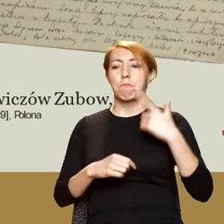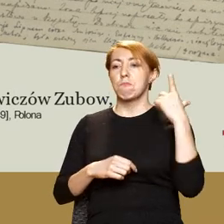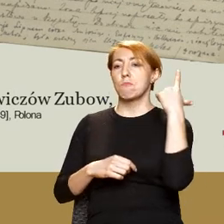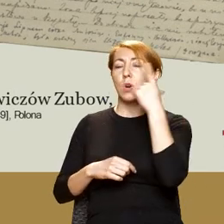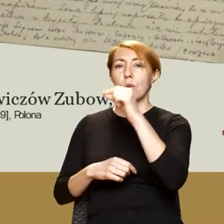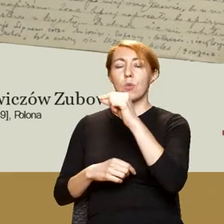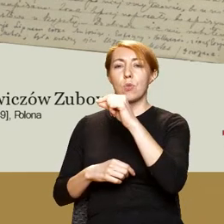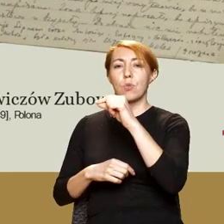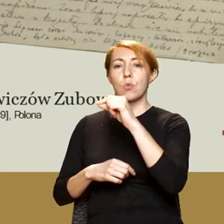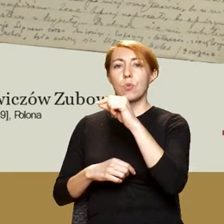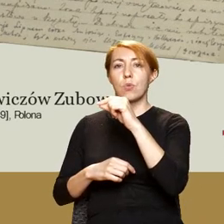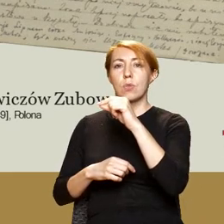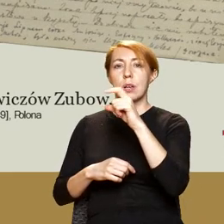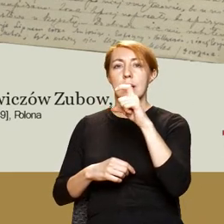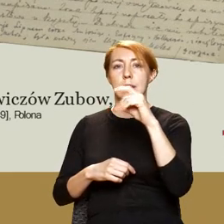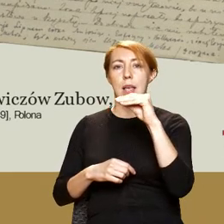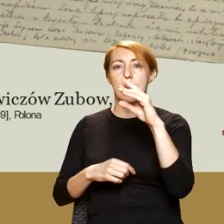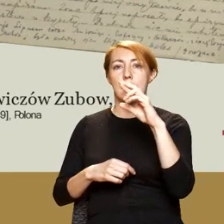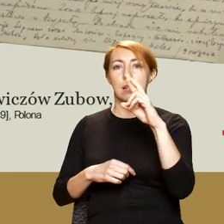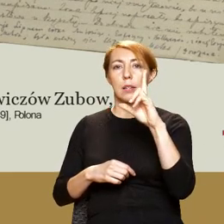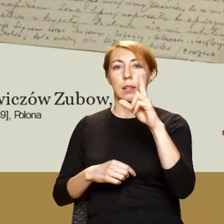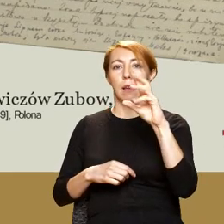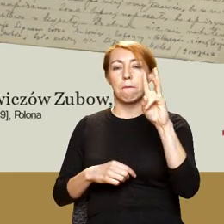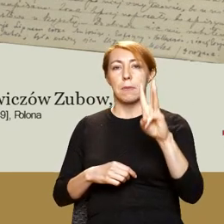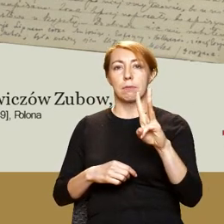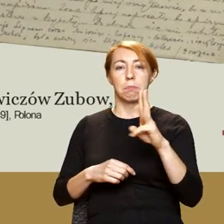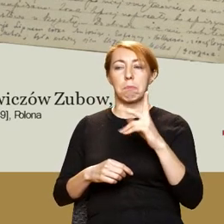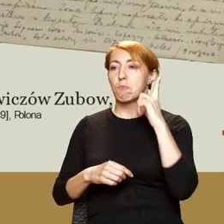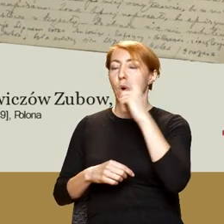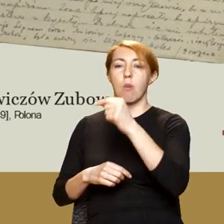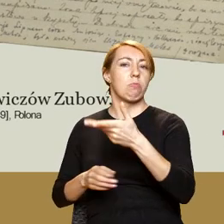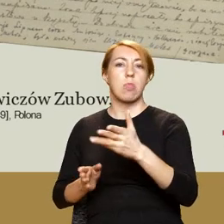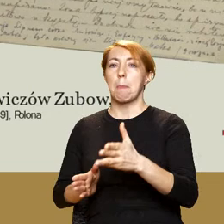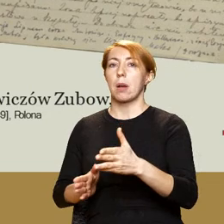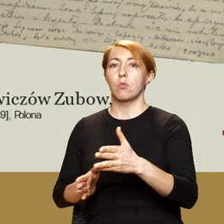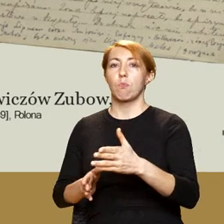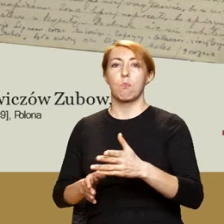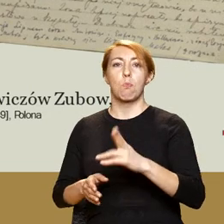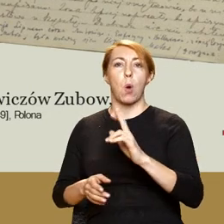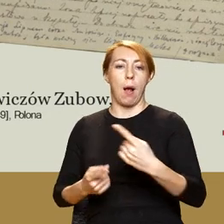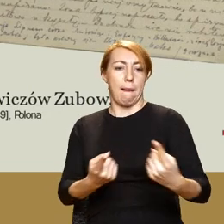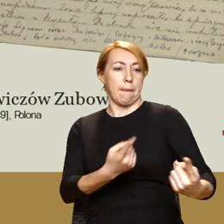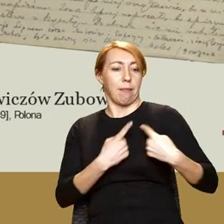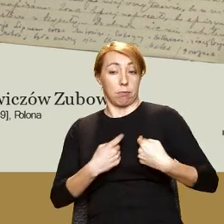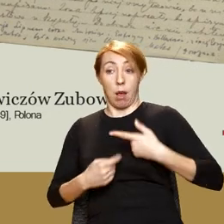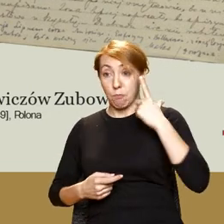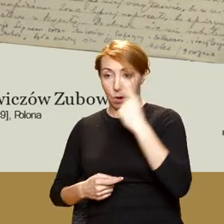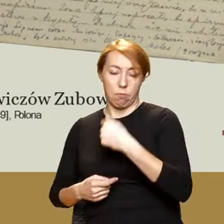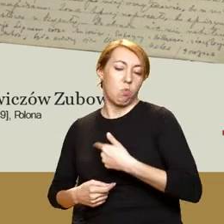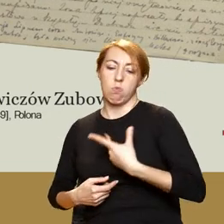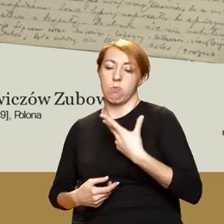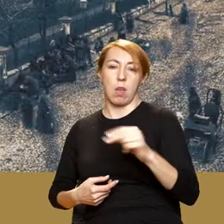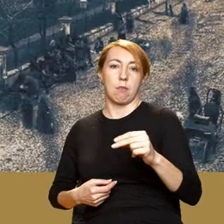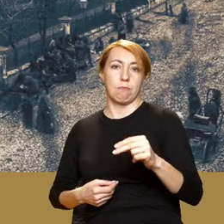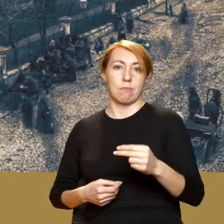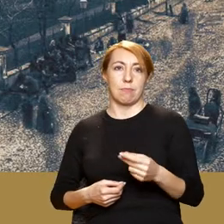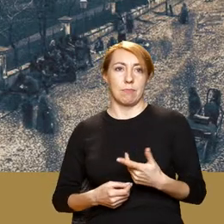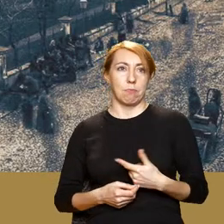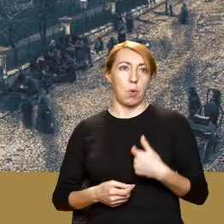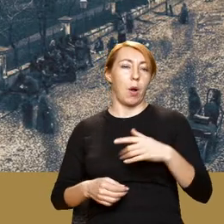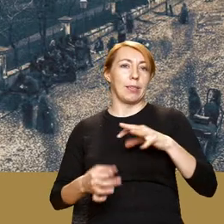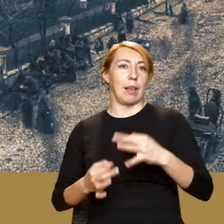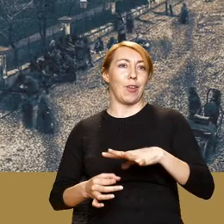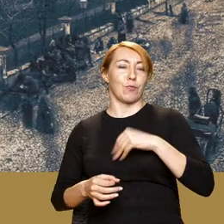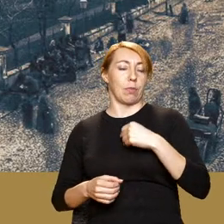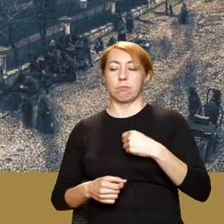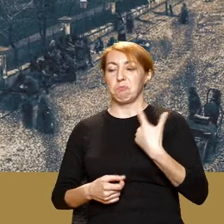synagogi, do cerkwi. Do cerkwi nie idą, bo jest nakaz. To jest akurat święto za cara, oni nie idą. No